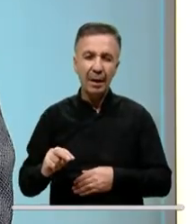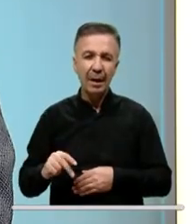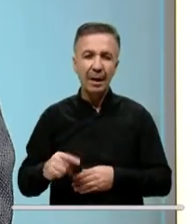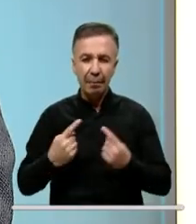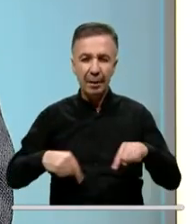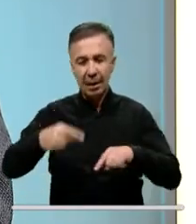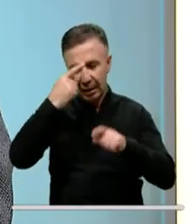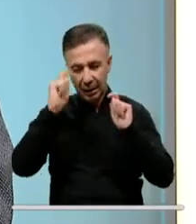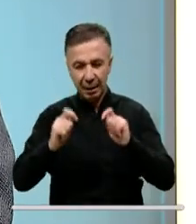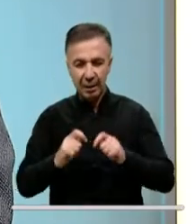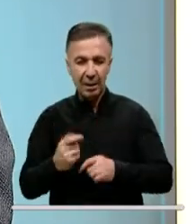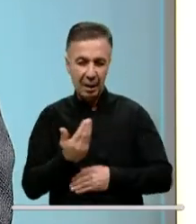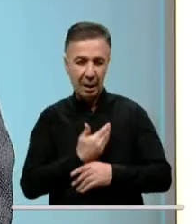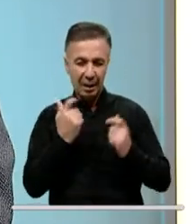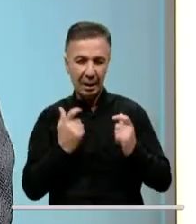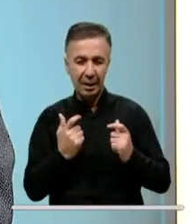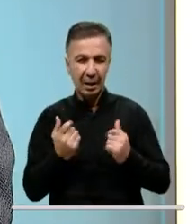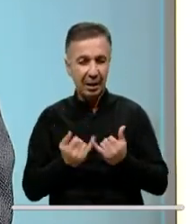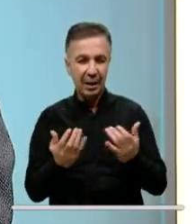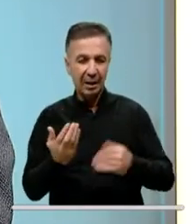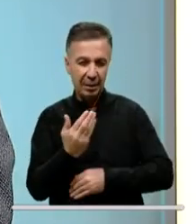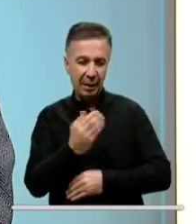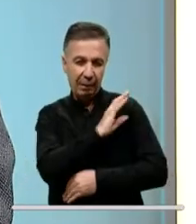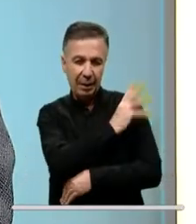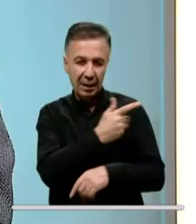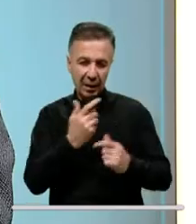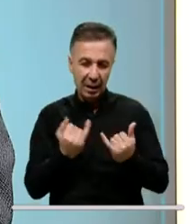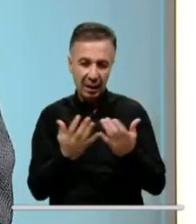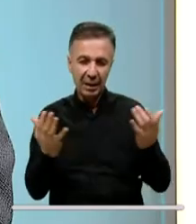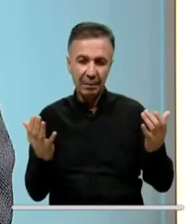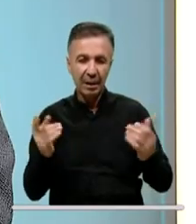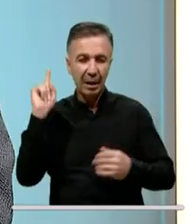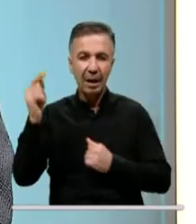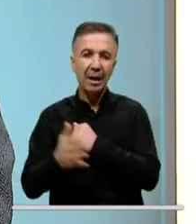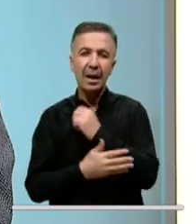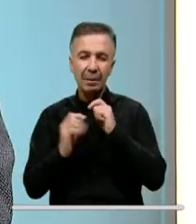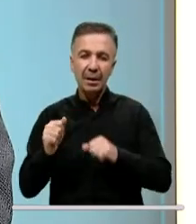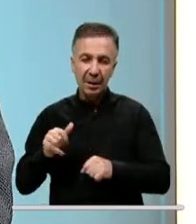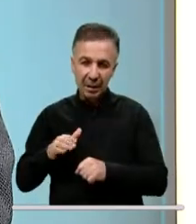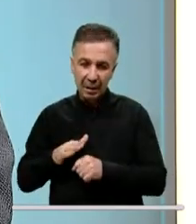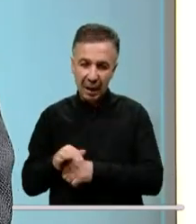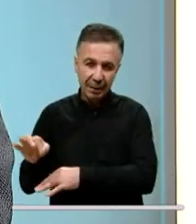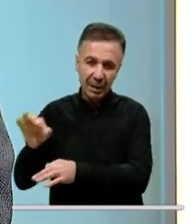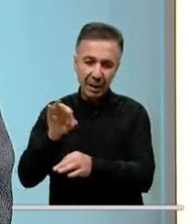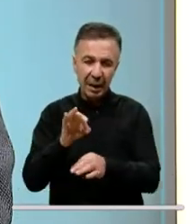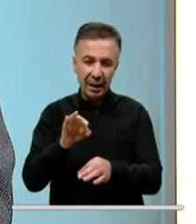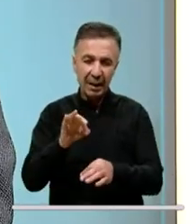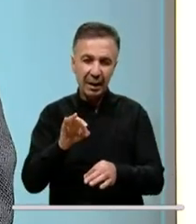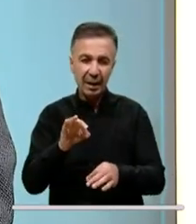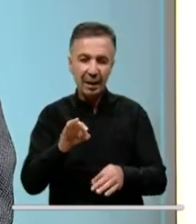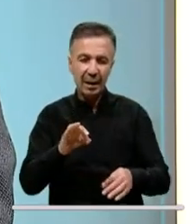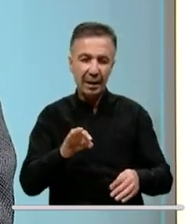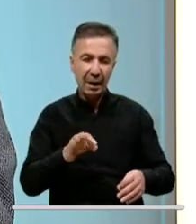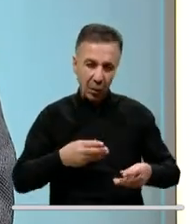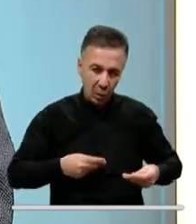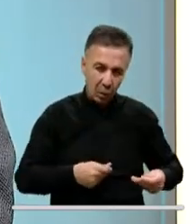hocam. Gazze'deki kardeşlerimize de yardım eylesin. Amin. Zalimlerin zulmünden de bütün hepimizi ve özellikle o